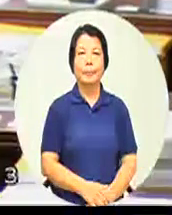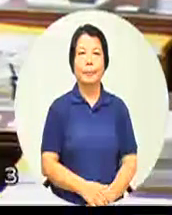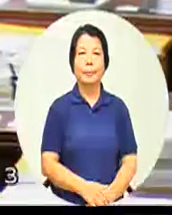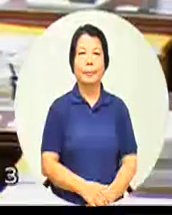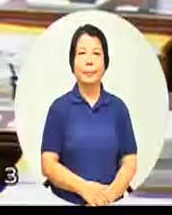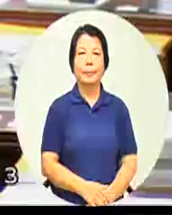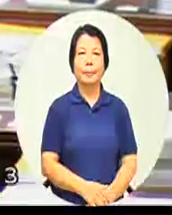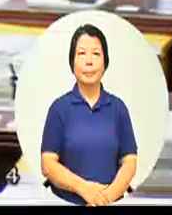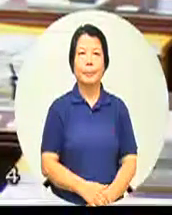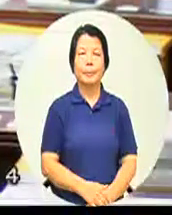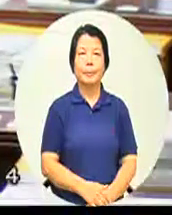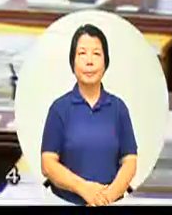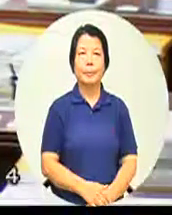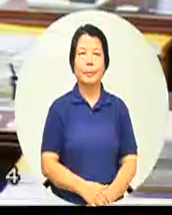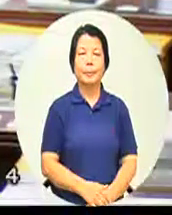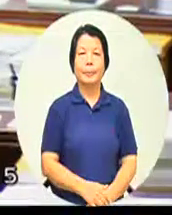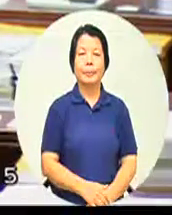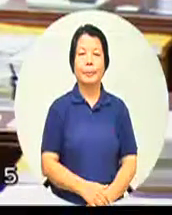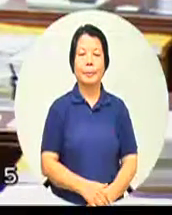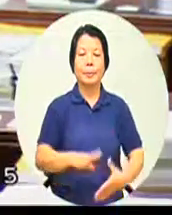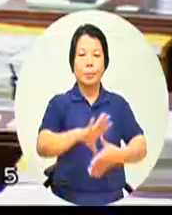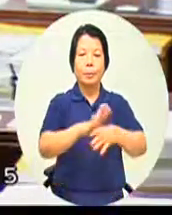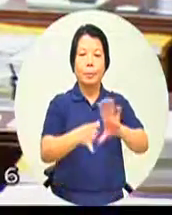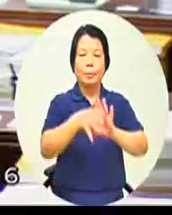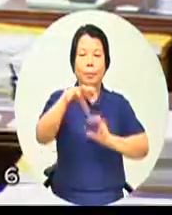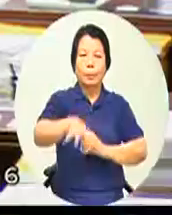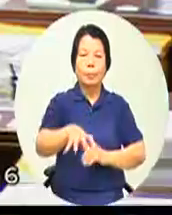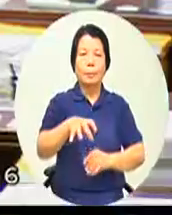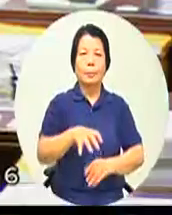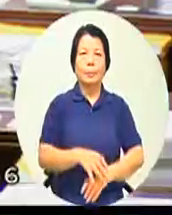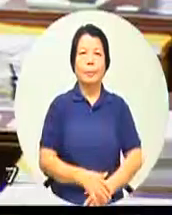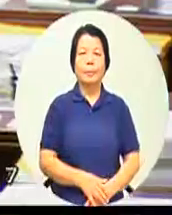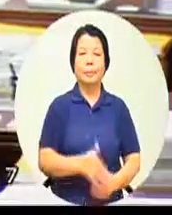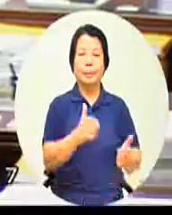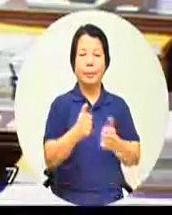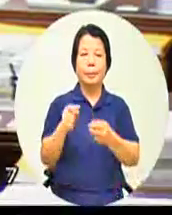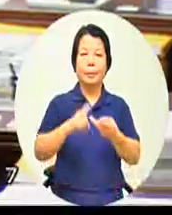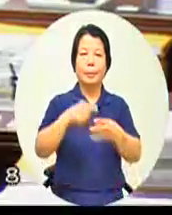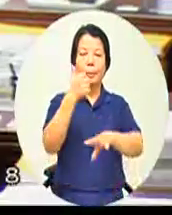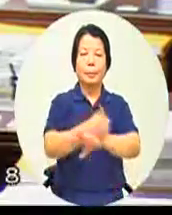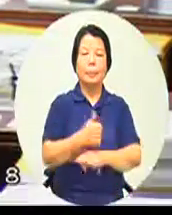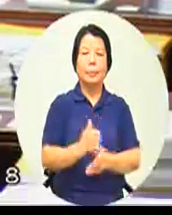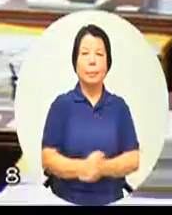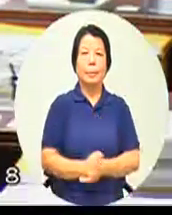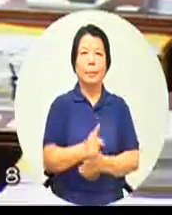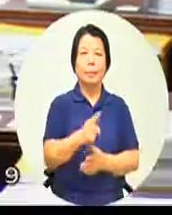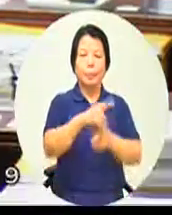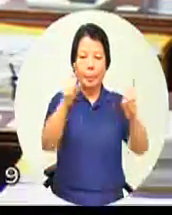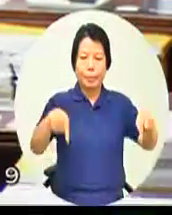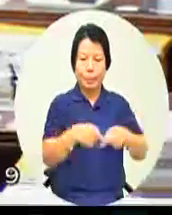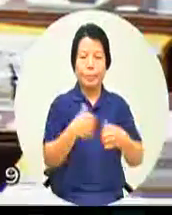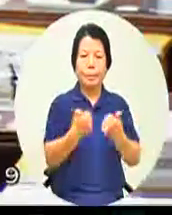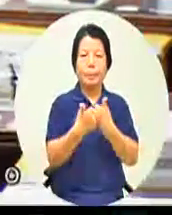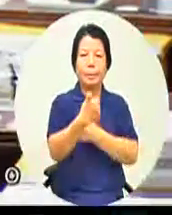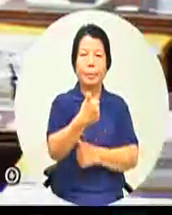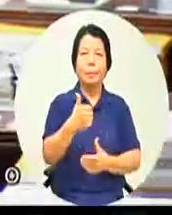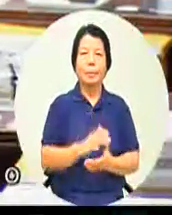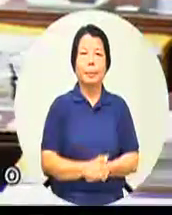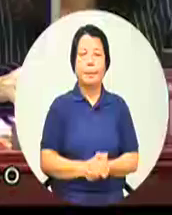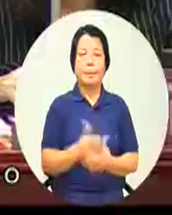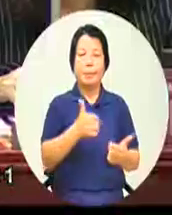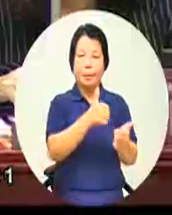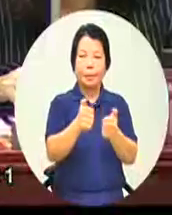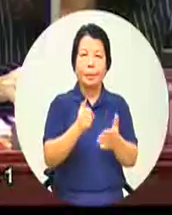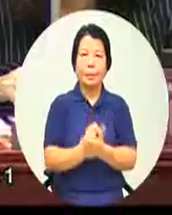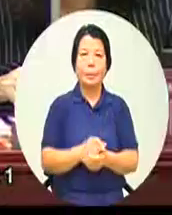那个主席，是不是请 文化局？ 谢谢主席，谢谢张议员哦，张议员，应该是要谢谢